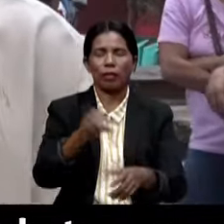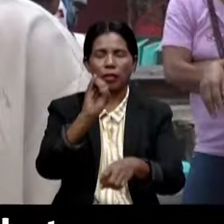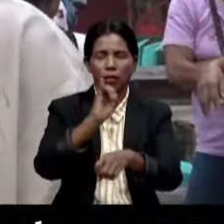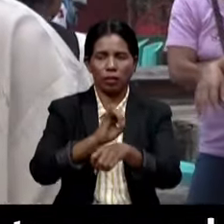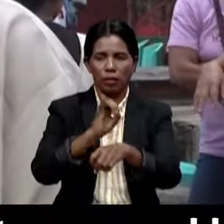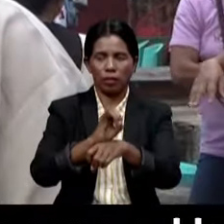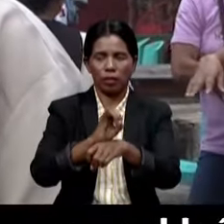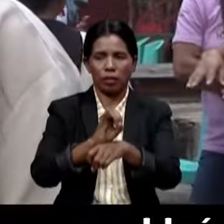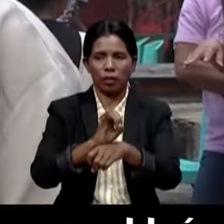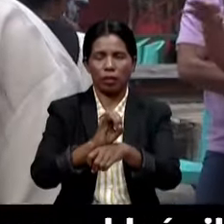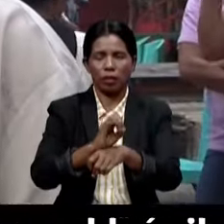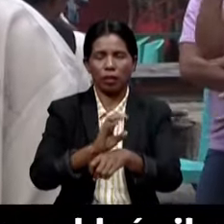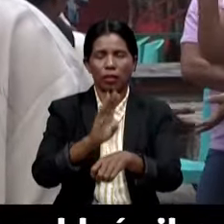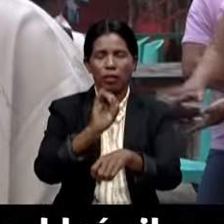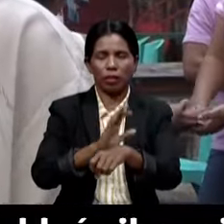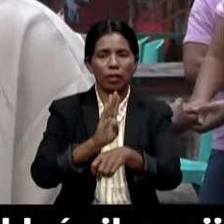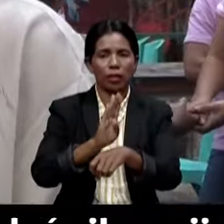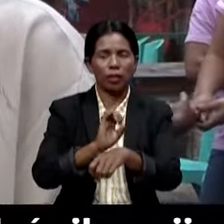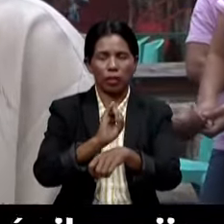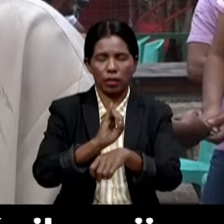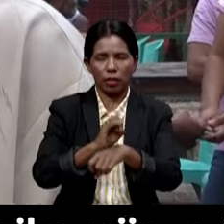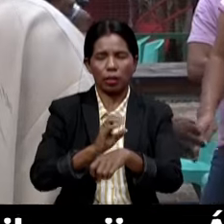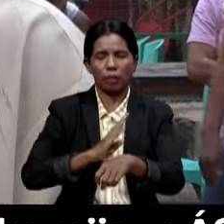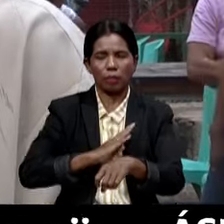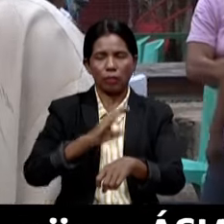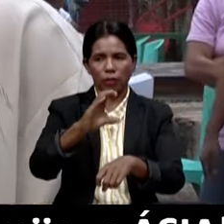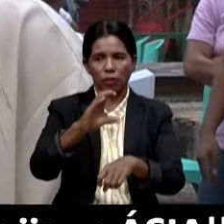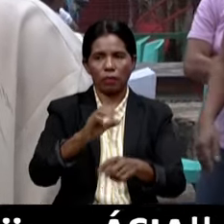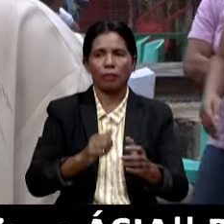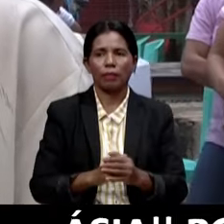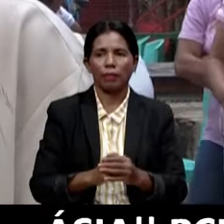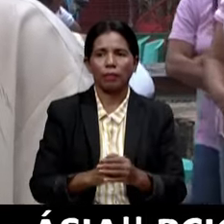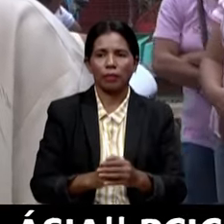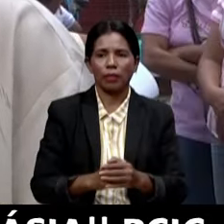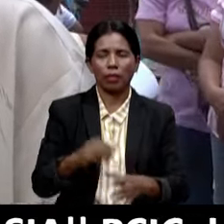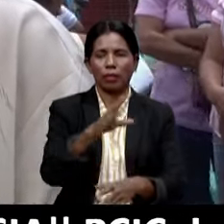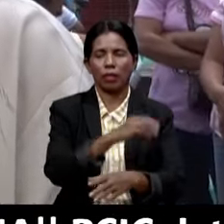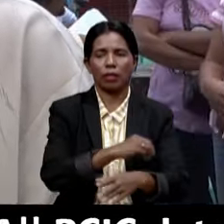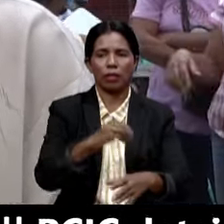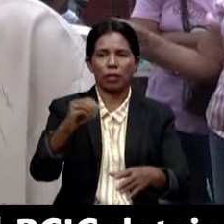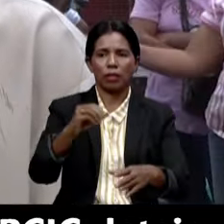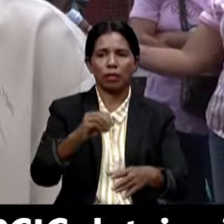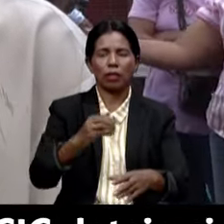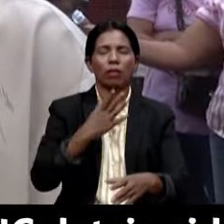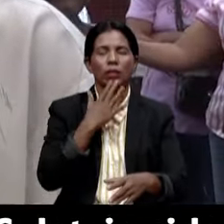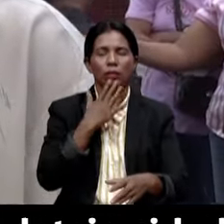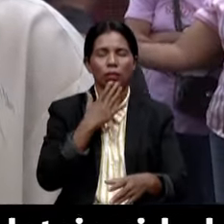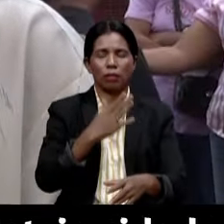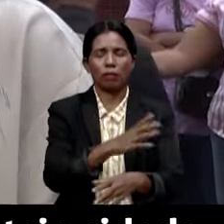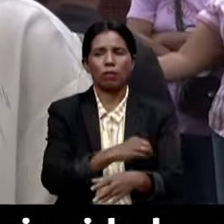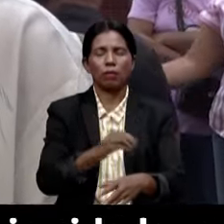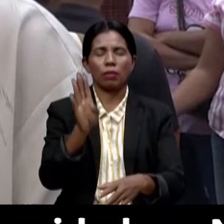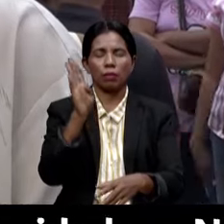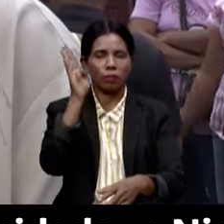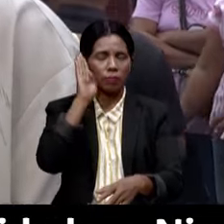ma de Baucau ninia, tamba nema kida be chocolate ne São José Cor, São José Tuir,